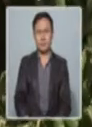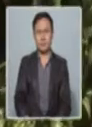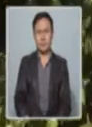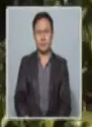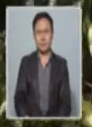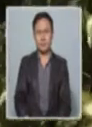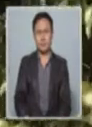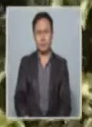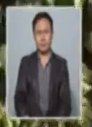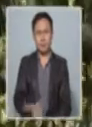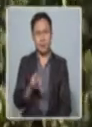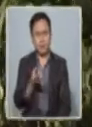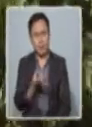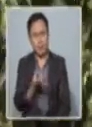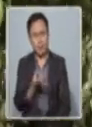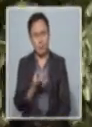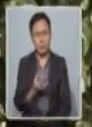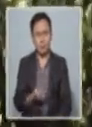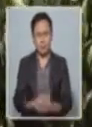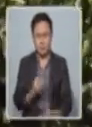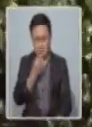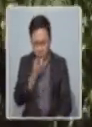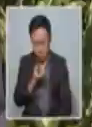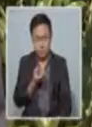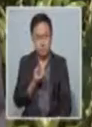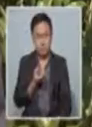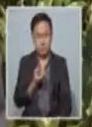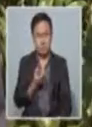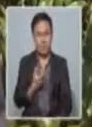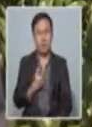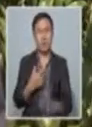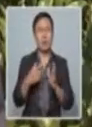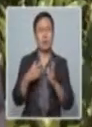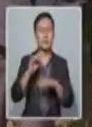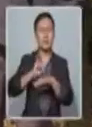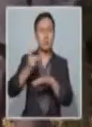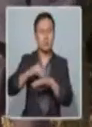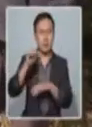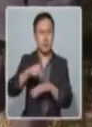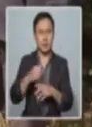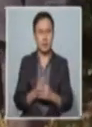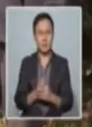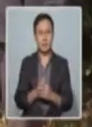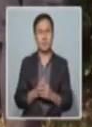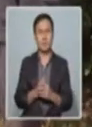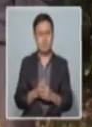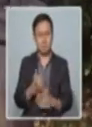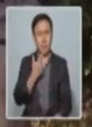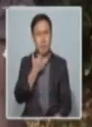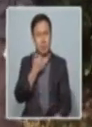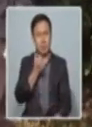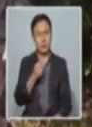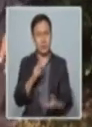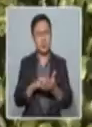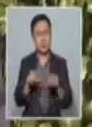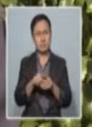โอ้เนี่ยเหรอลุง โอ้โหฉีดยาป่ะคะ ไม่ฉีด ผมฉีดยาแล้ว อันนี้ยากันบ้าร สชาติ